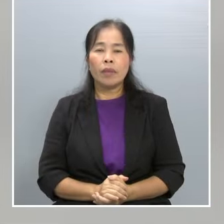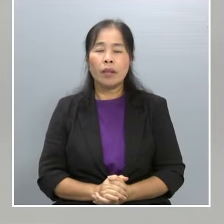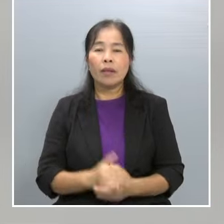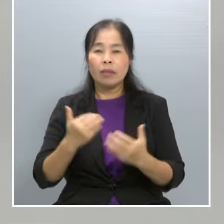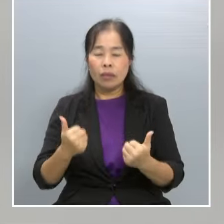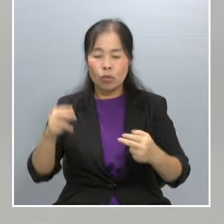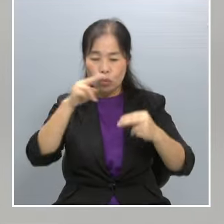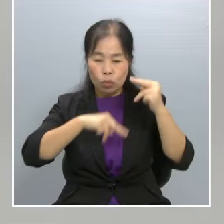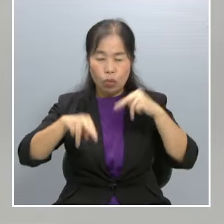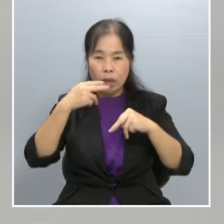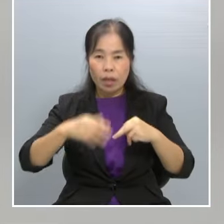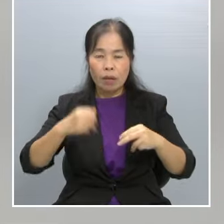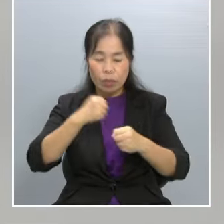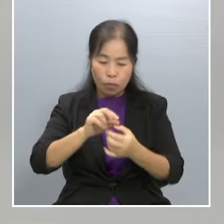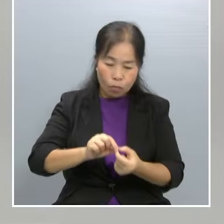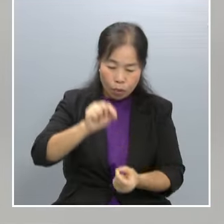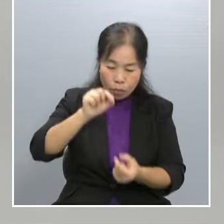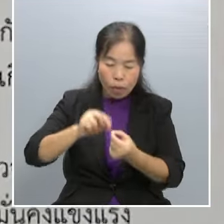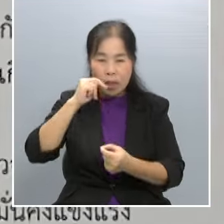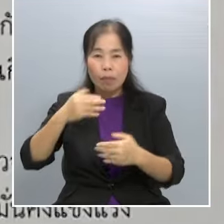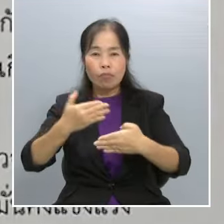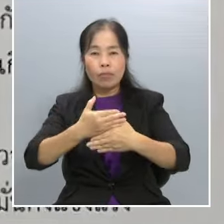วจสอบข้อมูลด้วยเครื่องมือวัดแล้วไม่มี